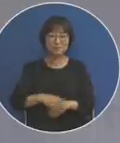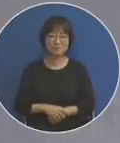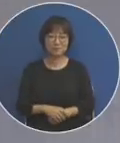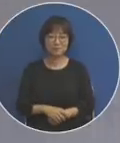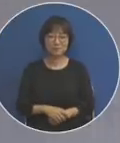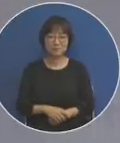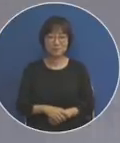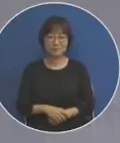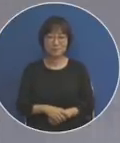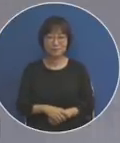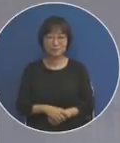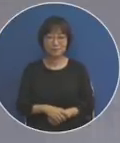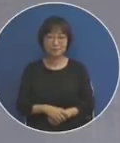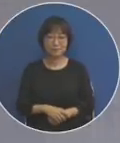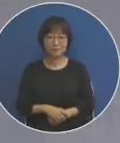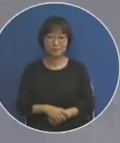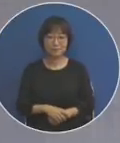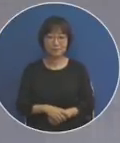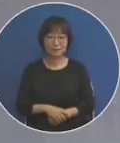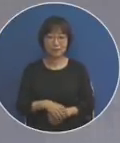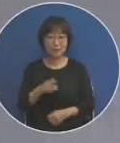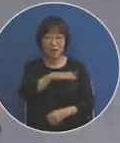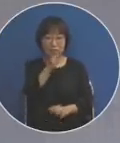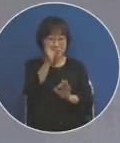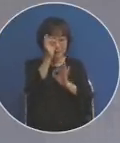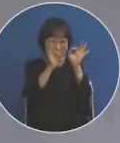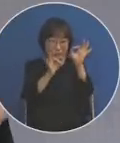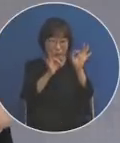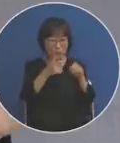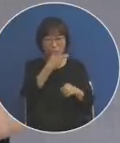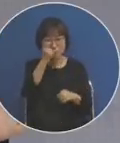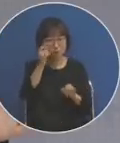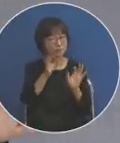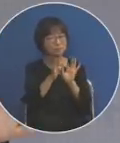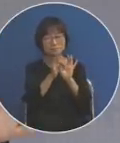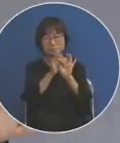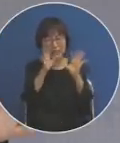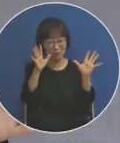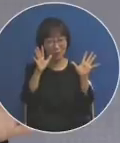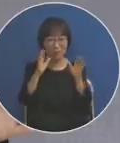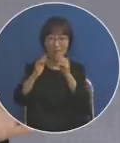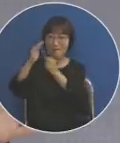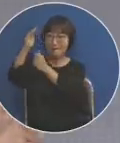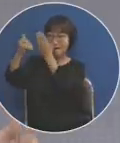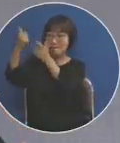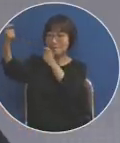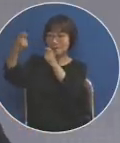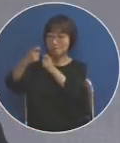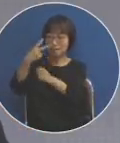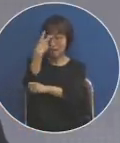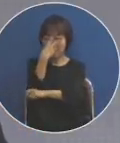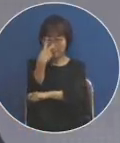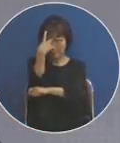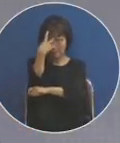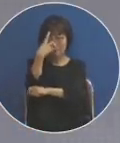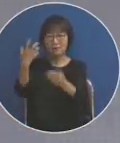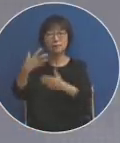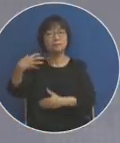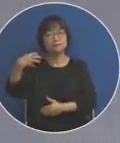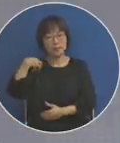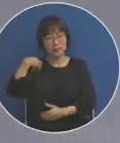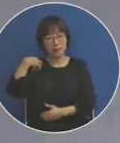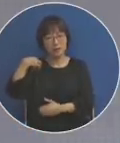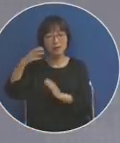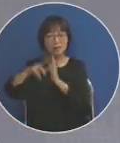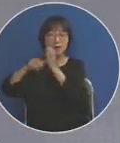아무리 잘못했어도 하나님 앞에서 파수꾼으로 서면 하나님은 제하실 것이다. And no matter what kind of wrongdoing you might do, if you stand as a watchman,